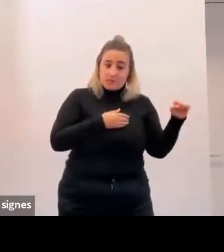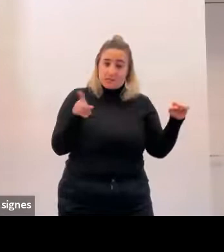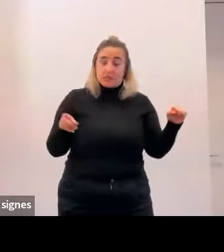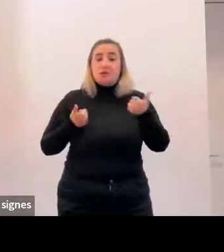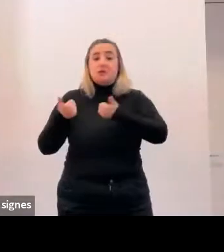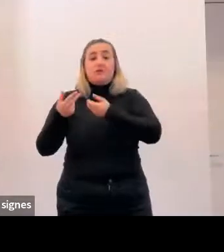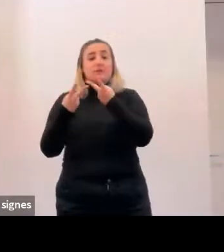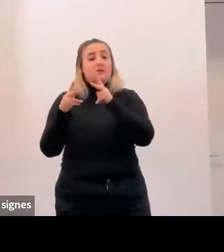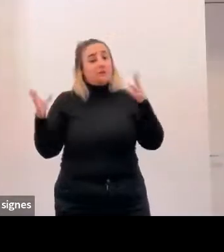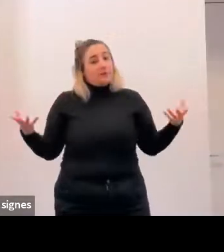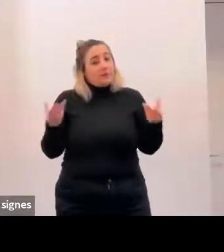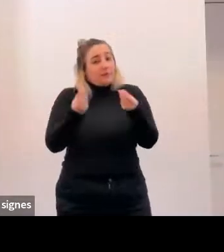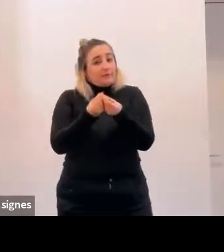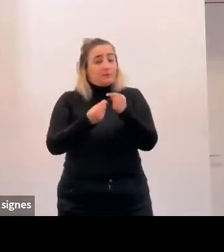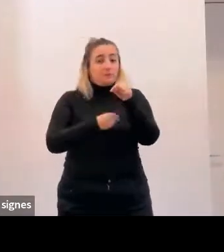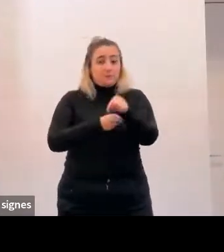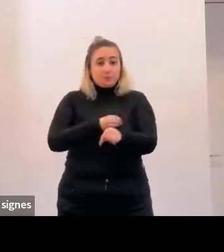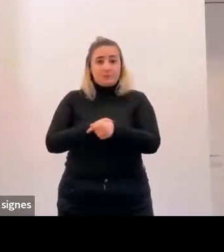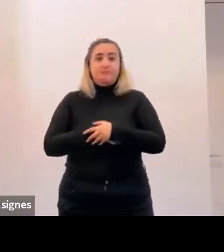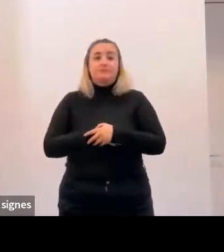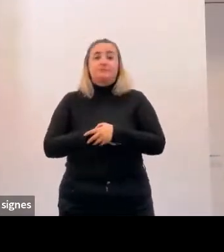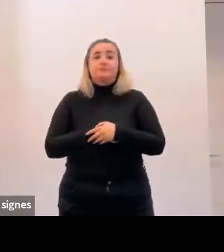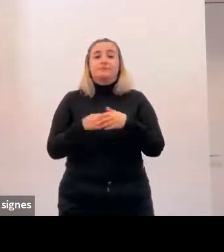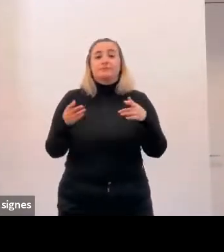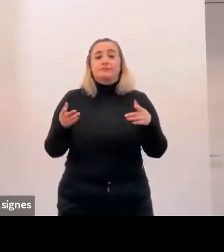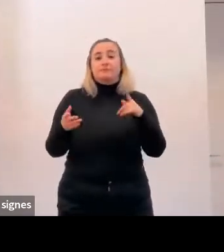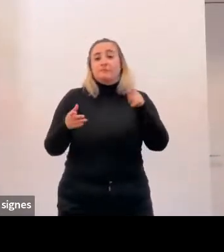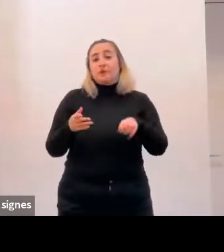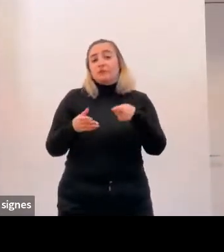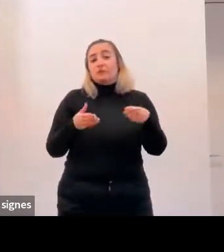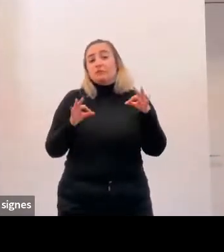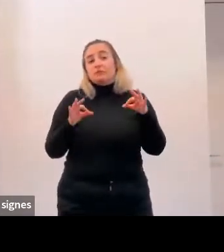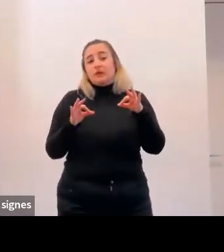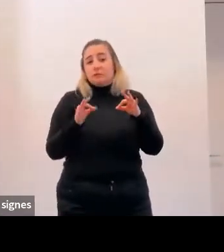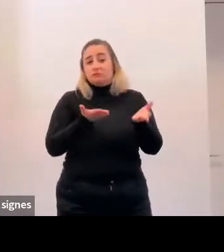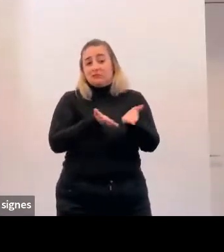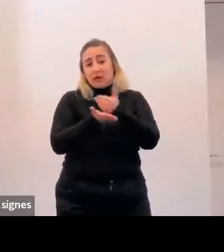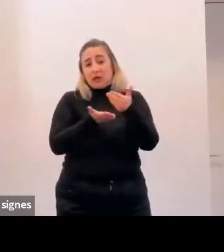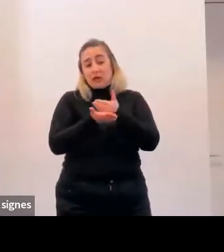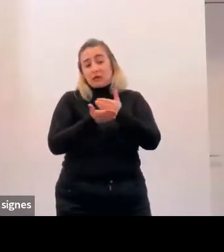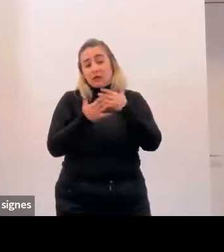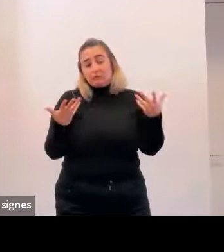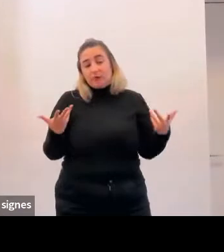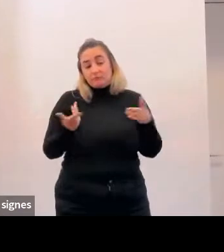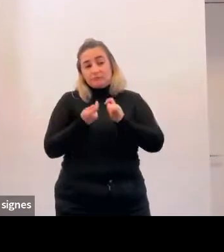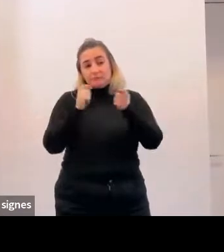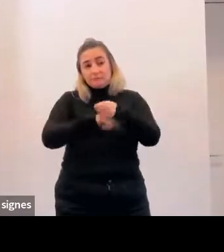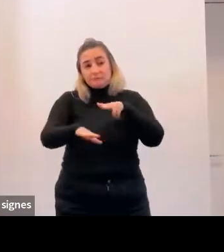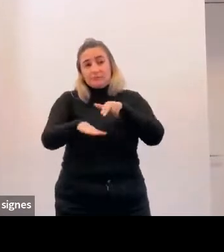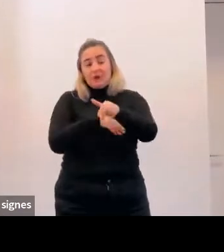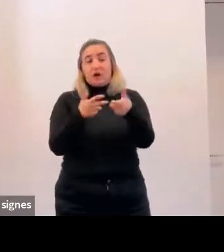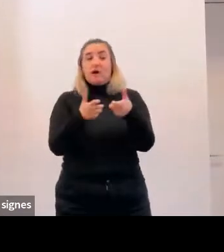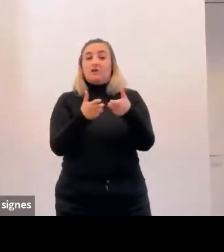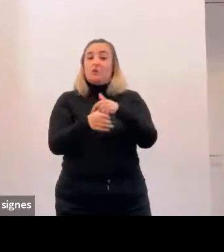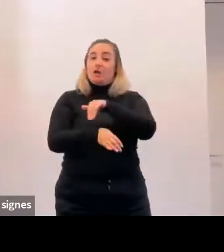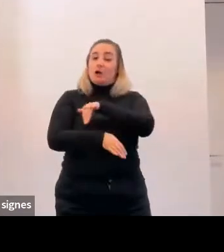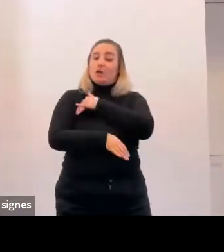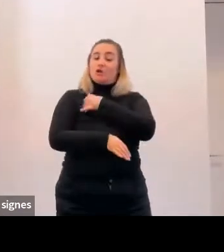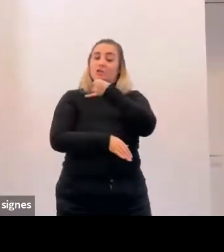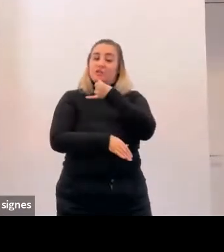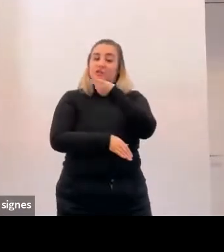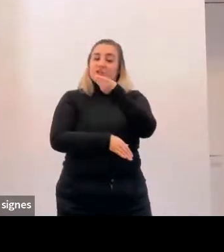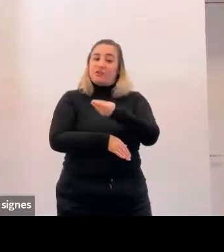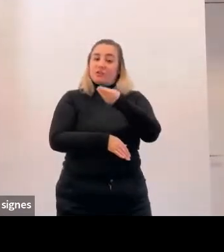ceux de la ville, avec des effets en termes de ressources humaines. Les agents en petite enfance auront à formuler une demande